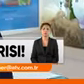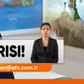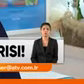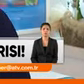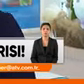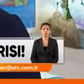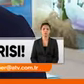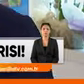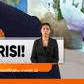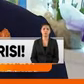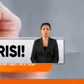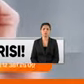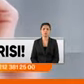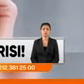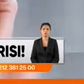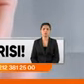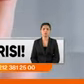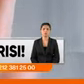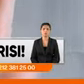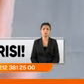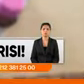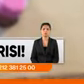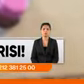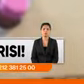kolajen tozlarının çok büyük zararı.